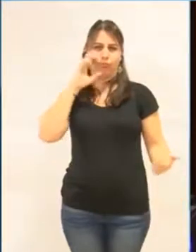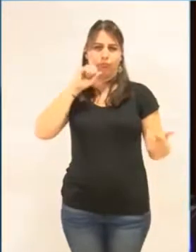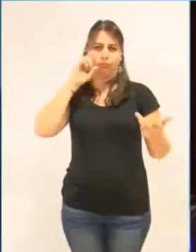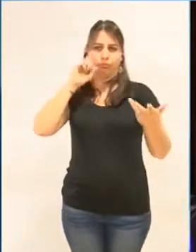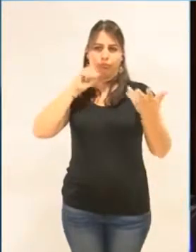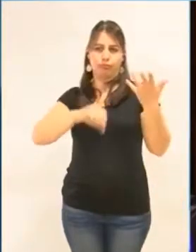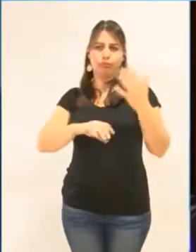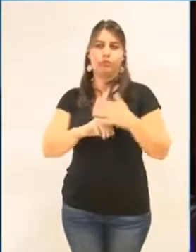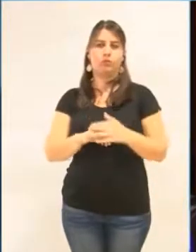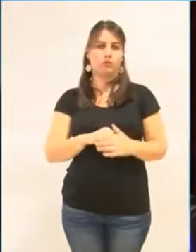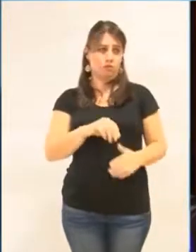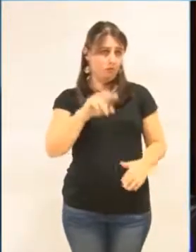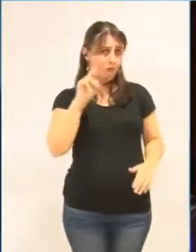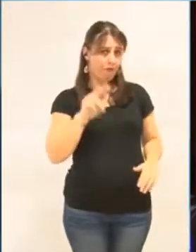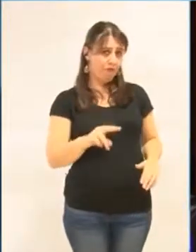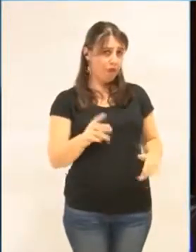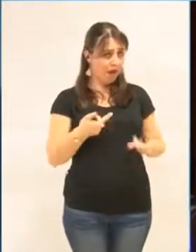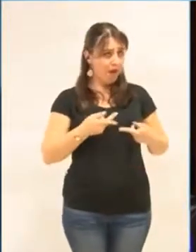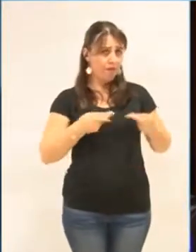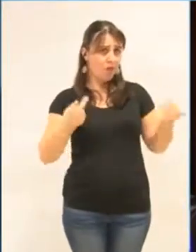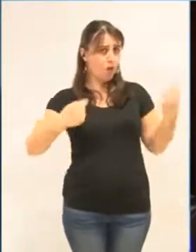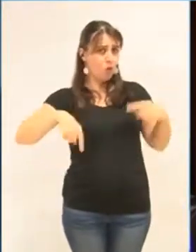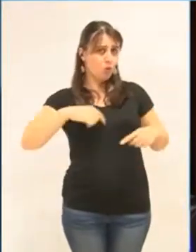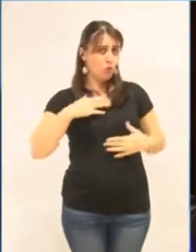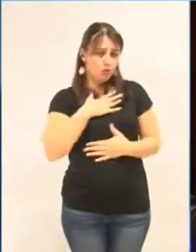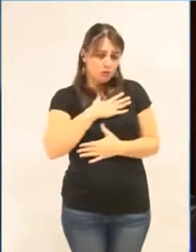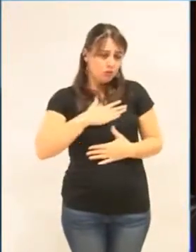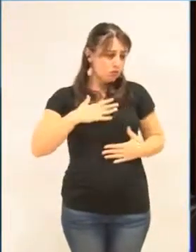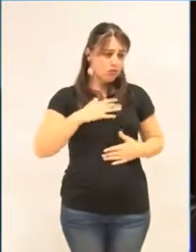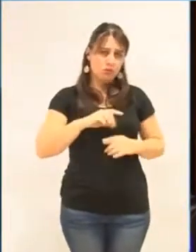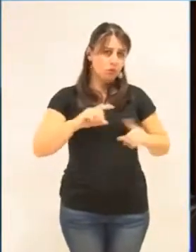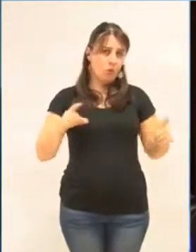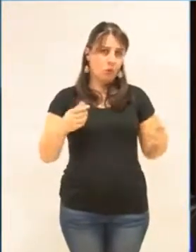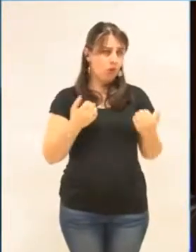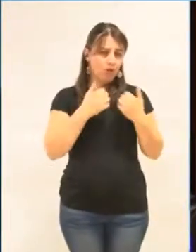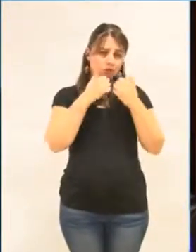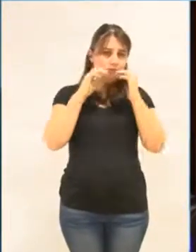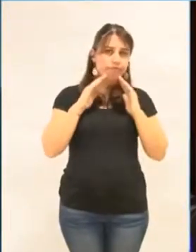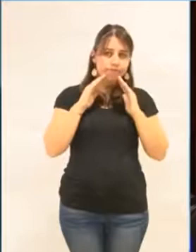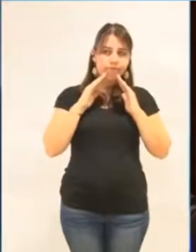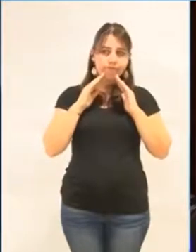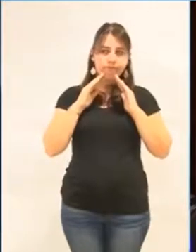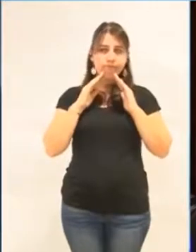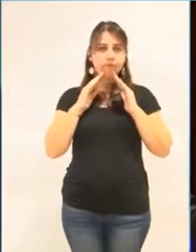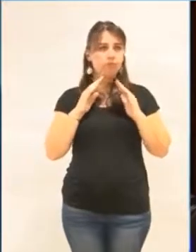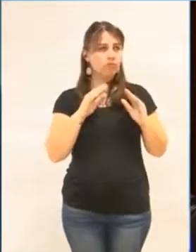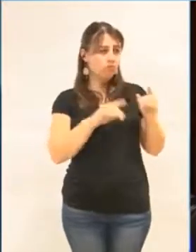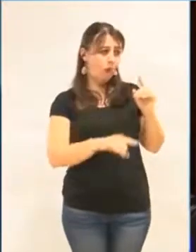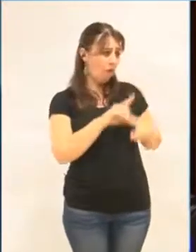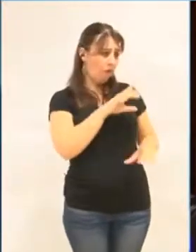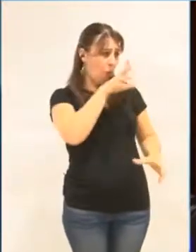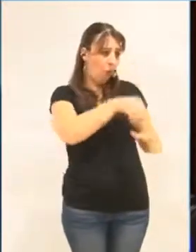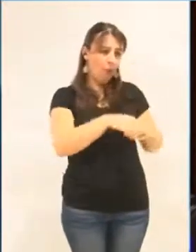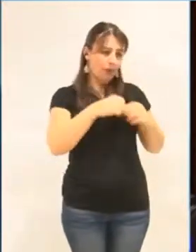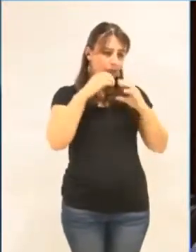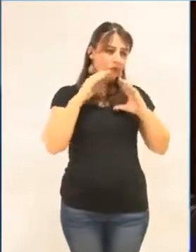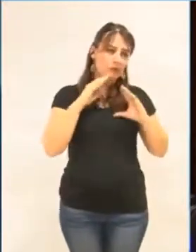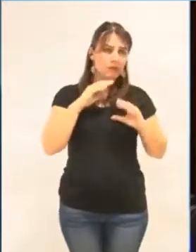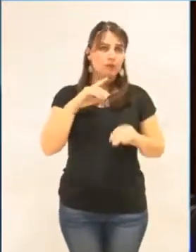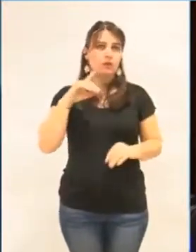dire, tout cela ne nous réjouit pas. Je ne pense pas d'ailleurs que ça vous réjouisse non plus, parce que